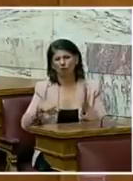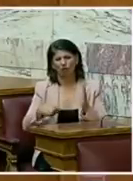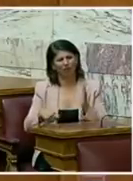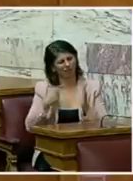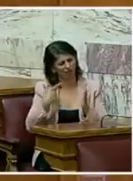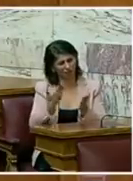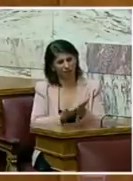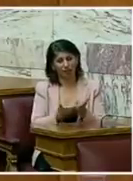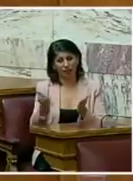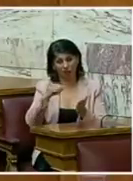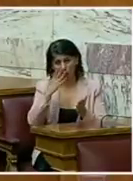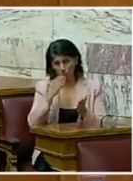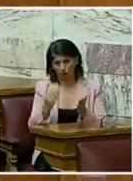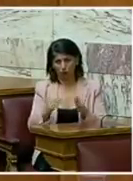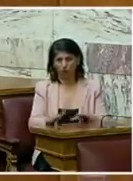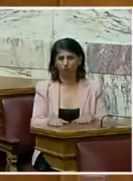Πασόκ.